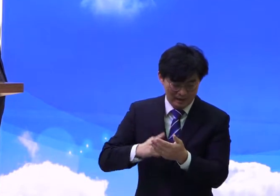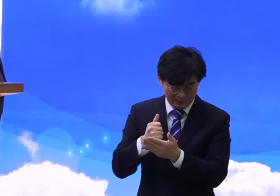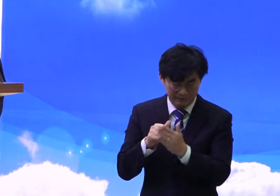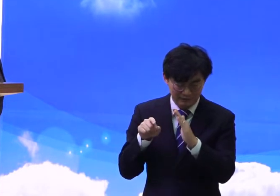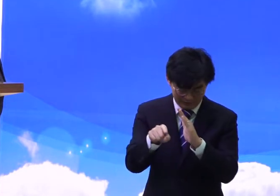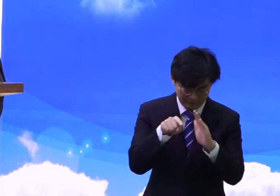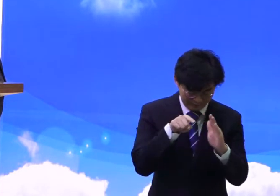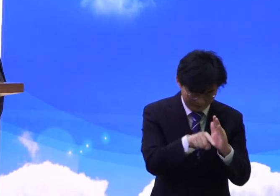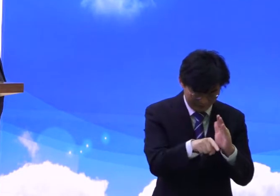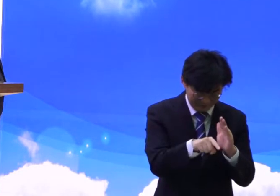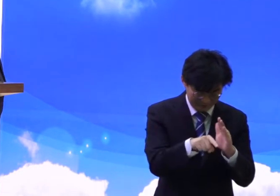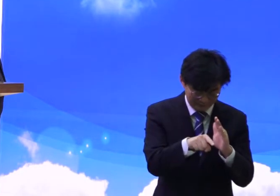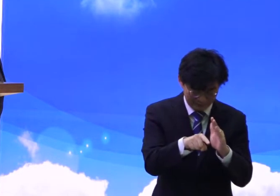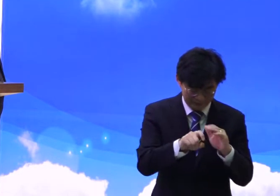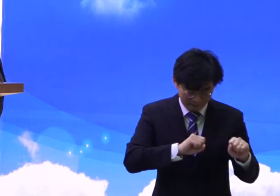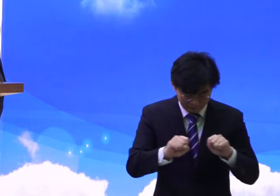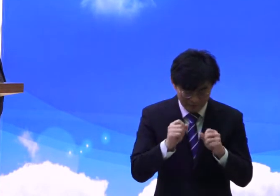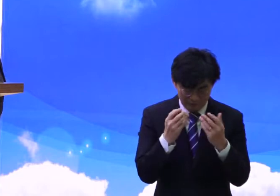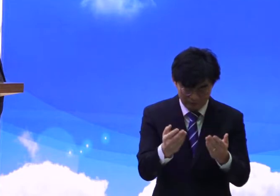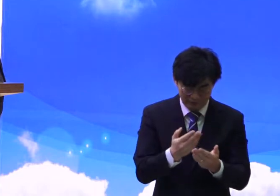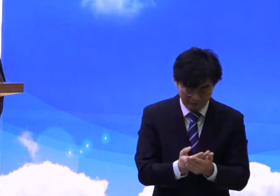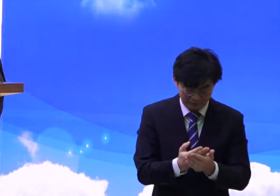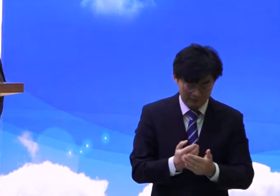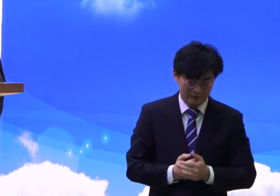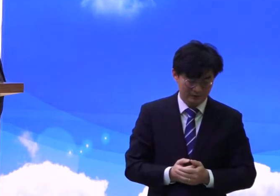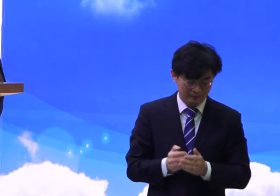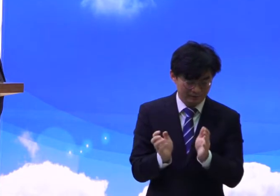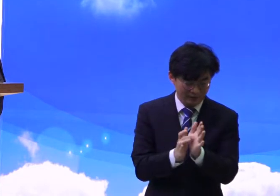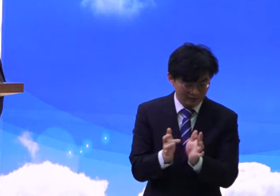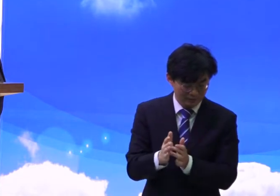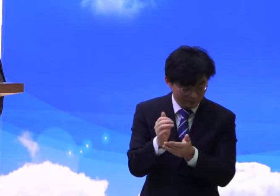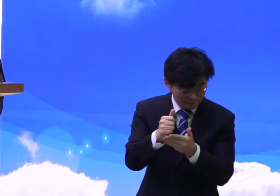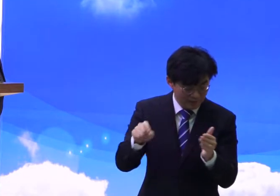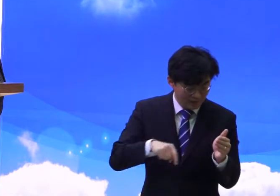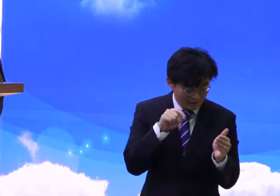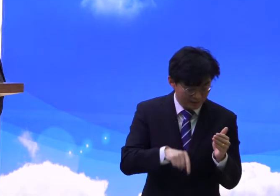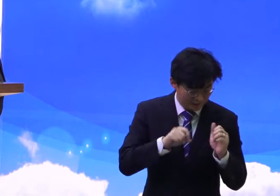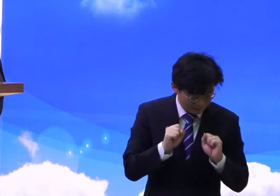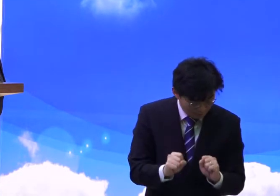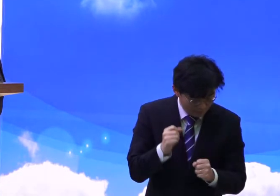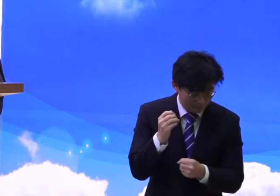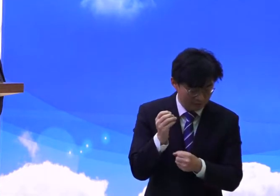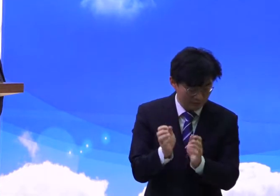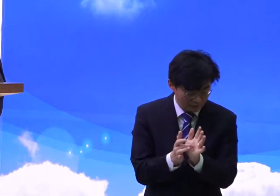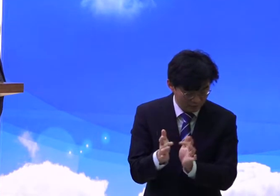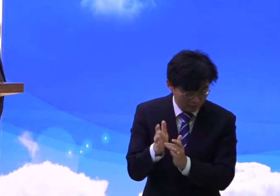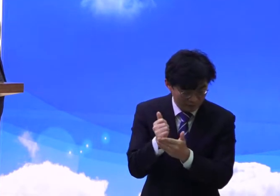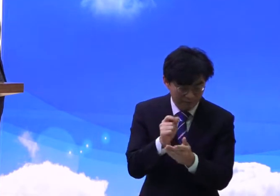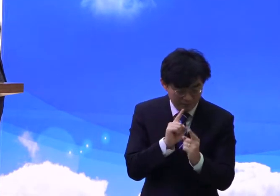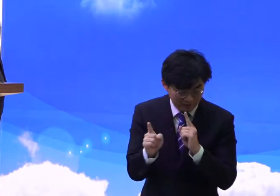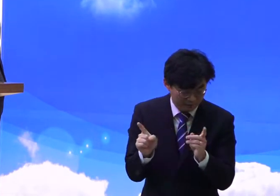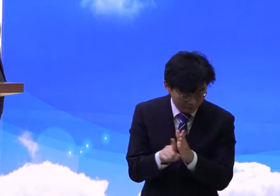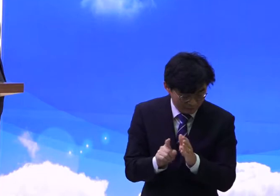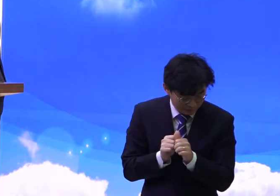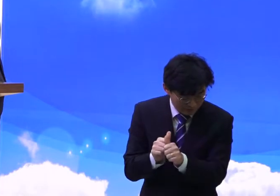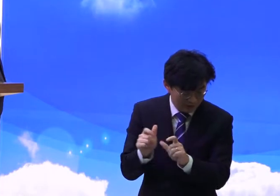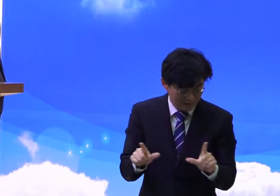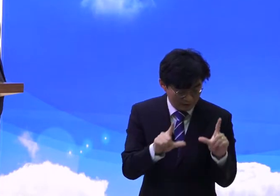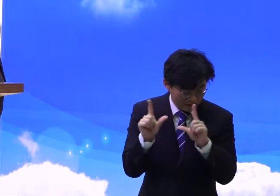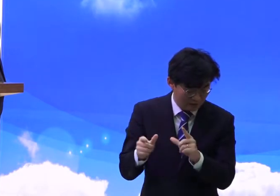바랍니다. 예수님 안에 거하며 예수님의 말씀을 따라 살게 하셔서